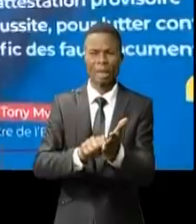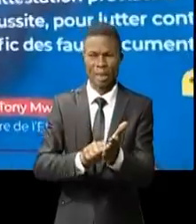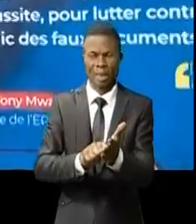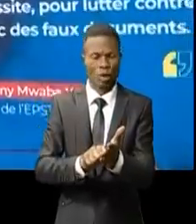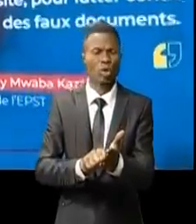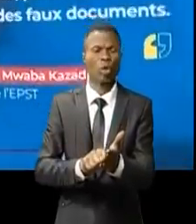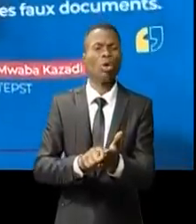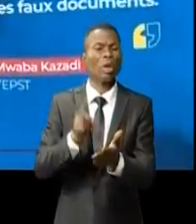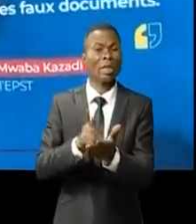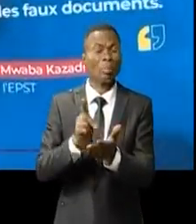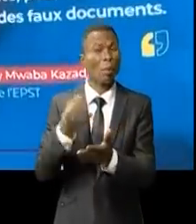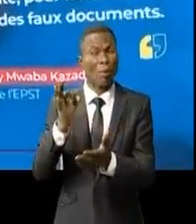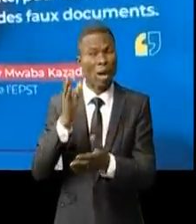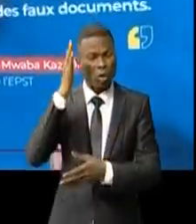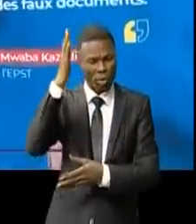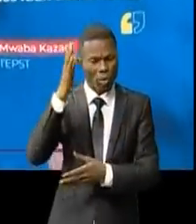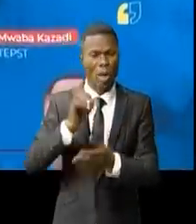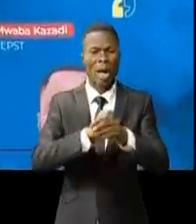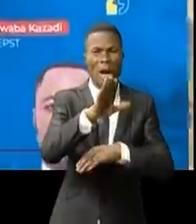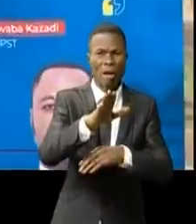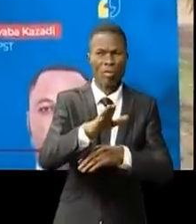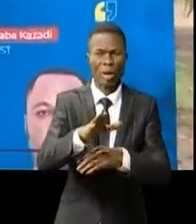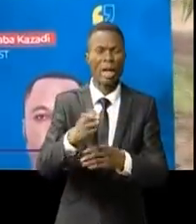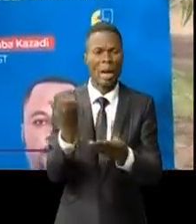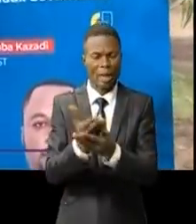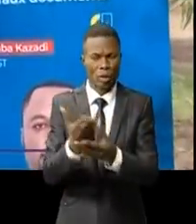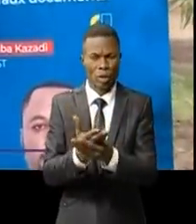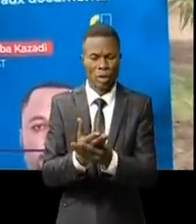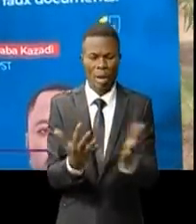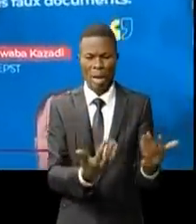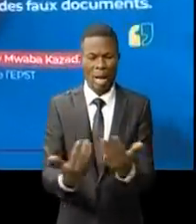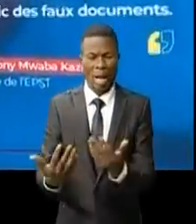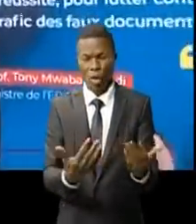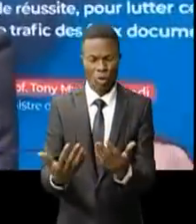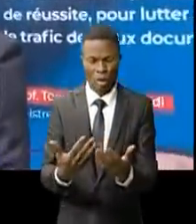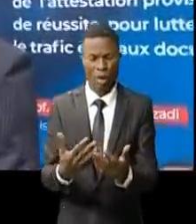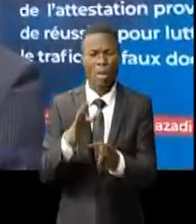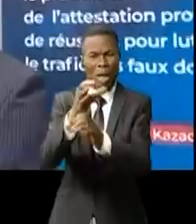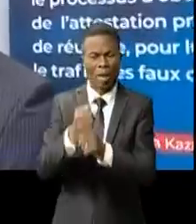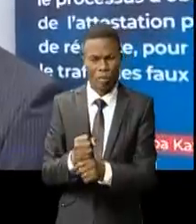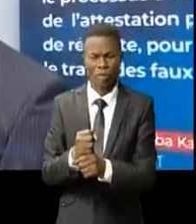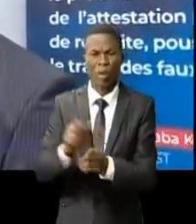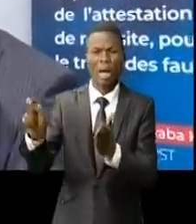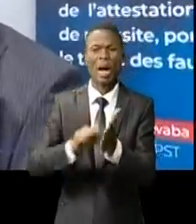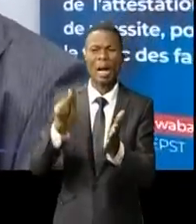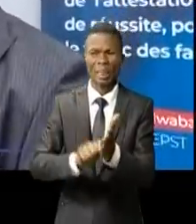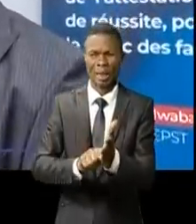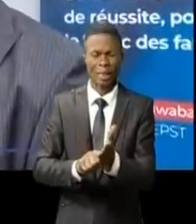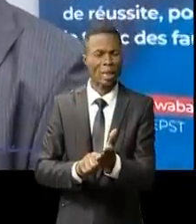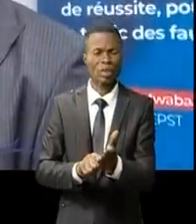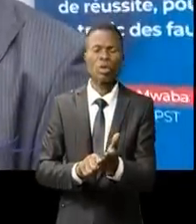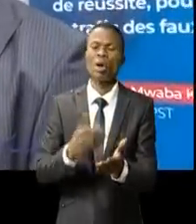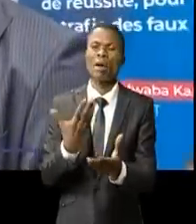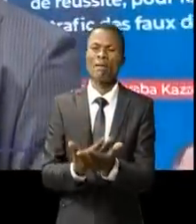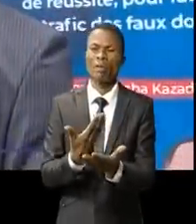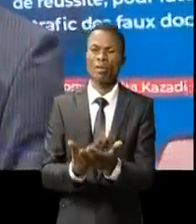diplôme, ils pourront tout le temps renvoyer les ambassades vers les sites de l'EPSP pour pouvoir authentifier qu'ils ont bel et bien